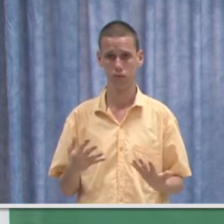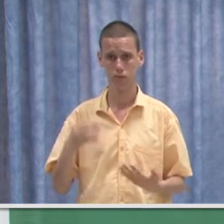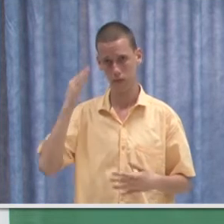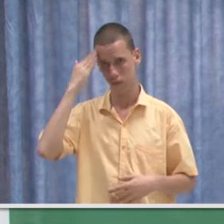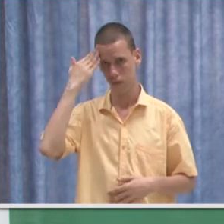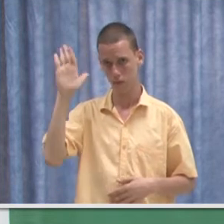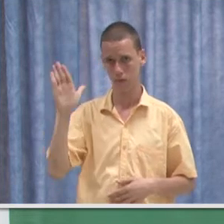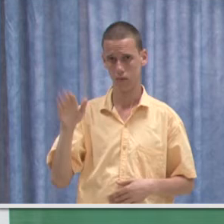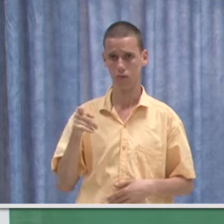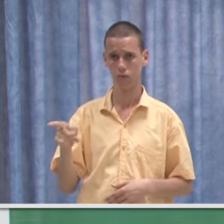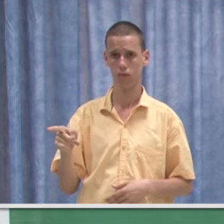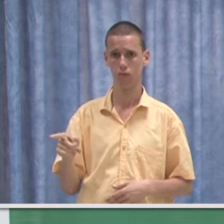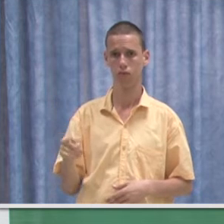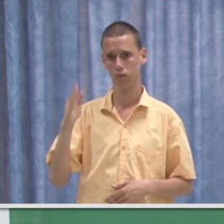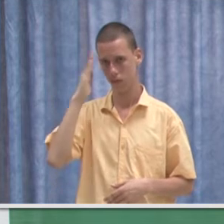pour tout cas, arranger.